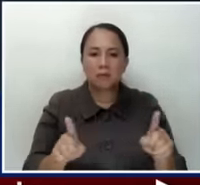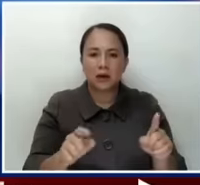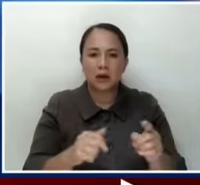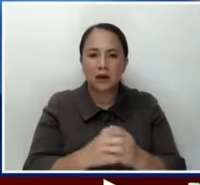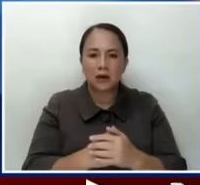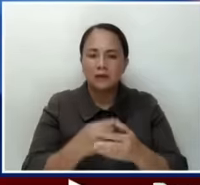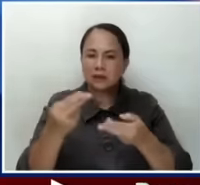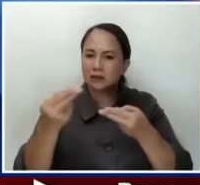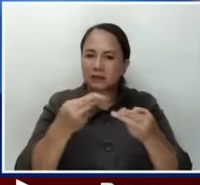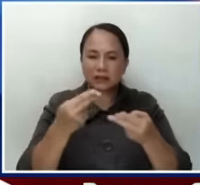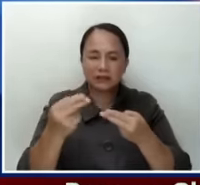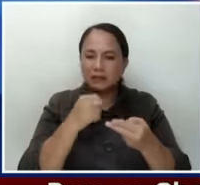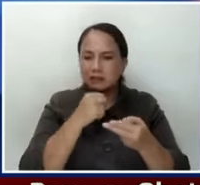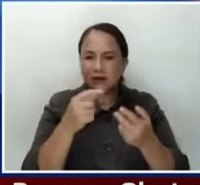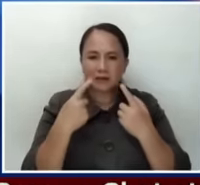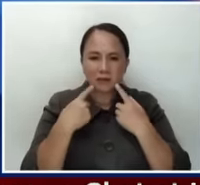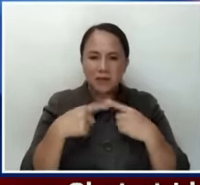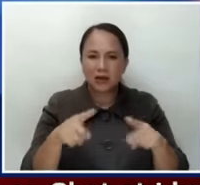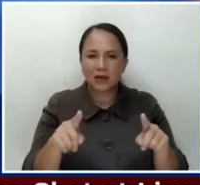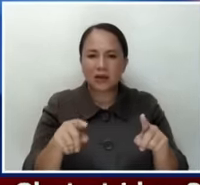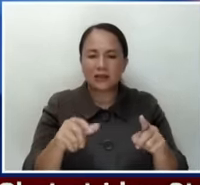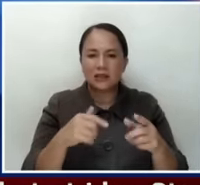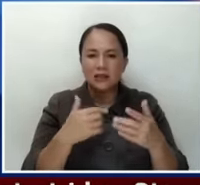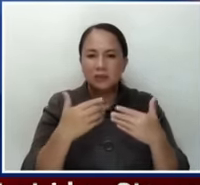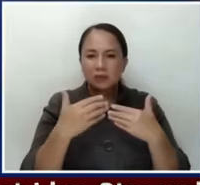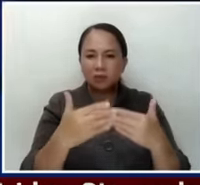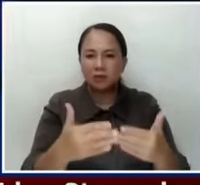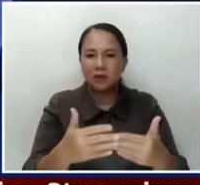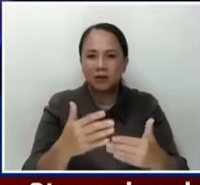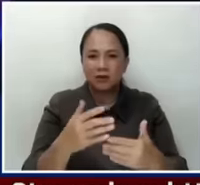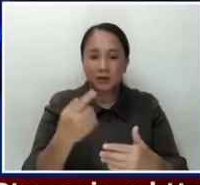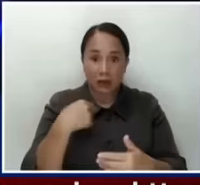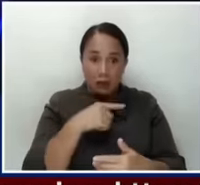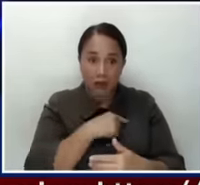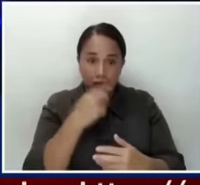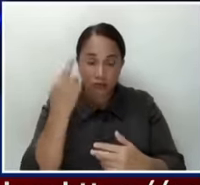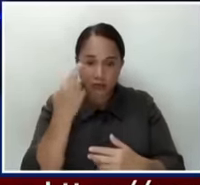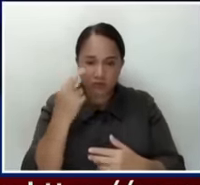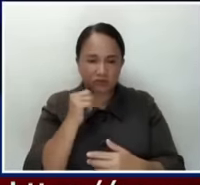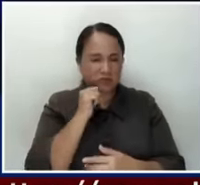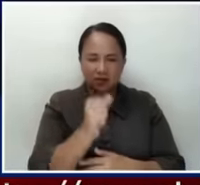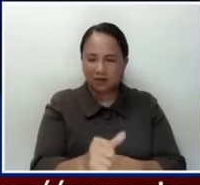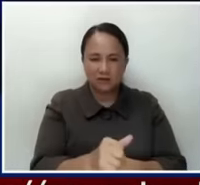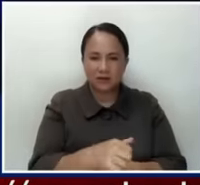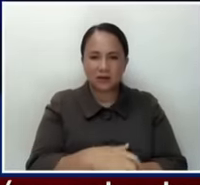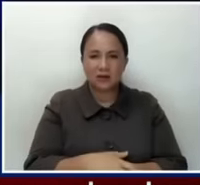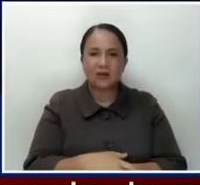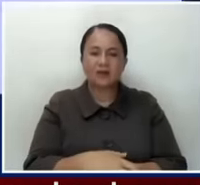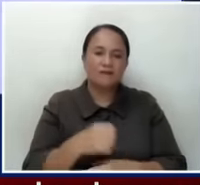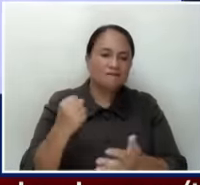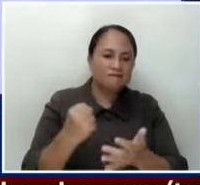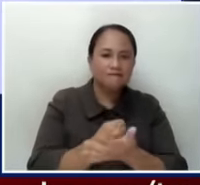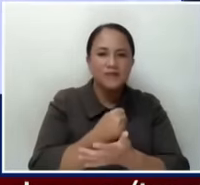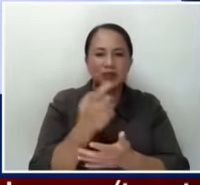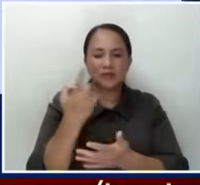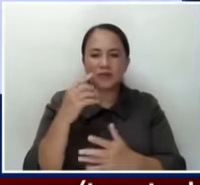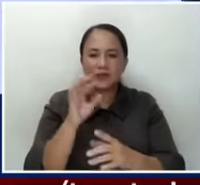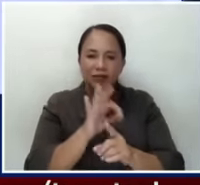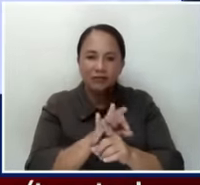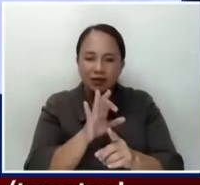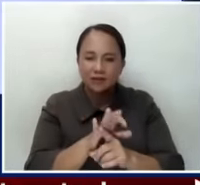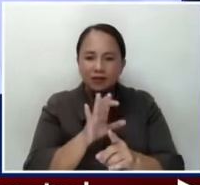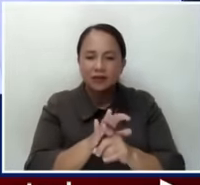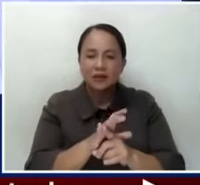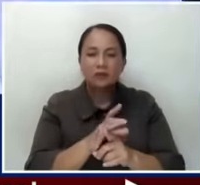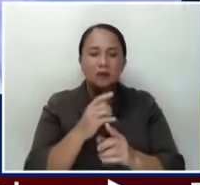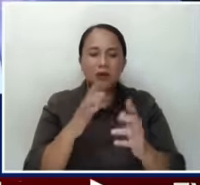go through. But let's just say, hindi siya natuloy, not because of us. Dagdag ni Sharon, nangihinayang siya para sa fans. I was